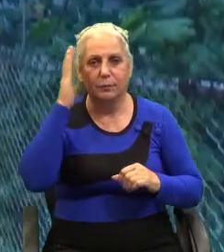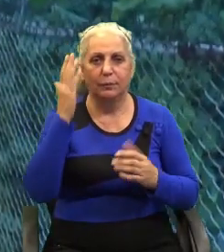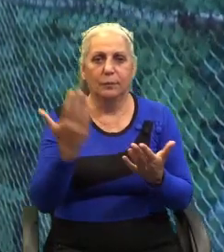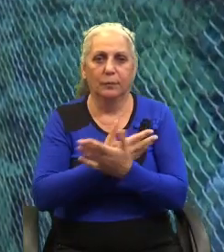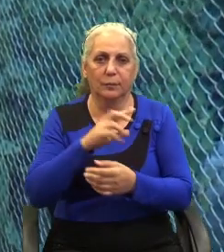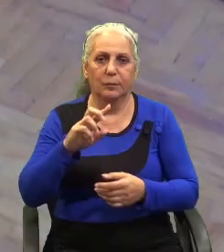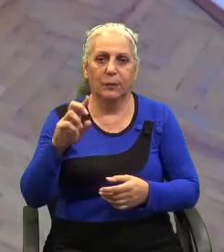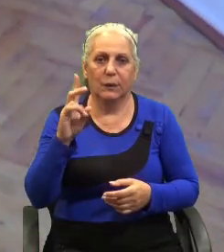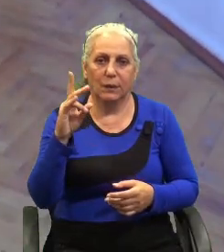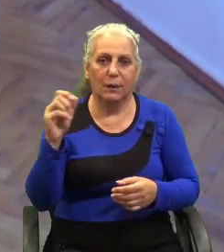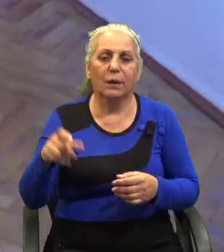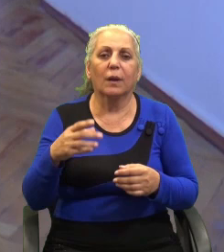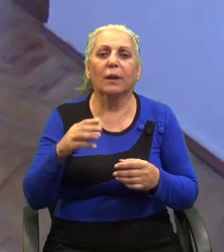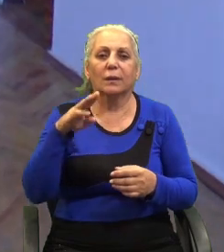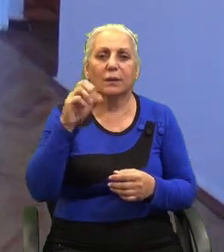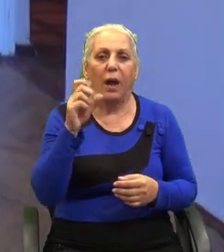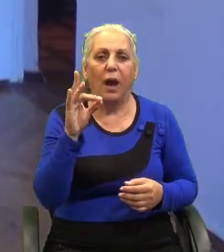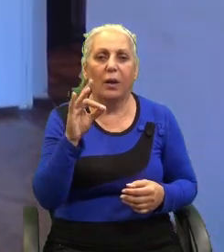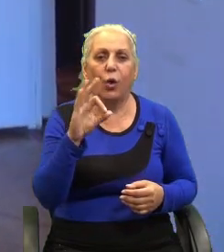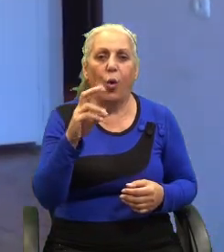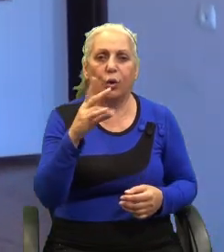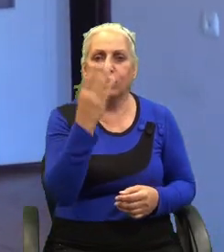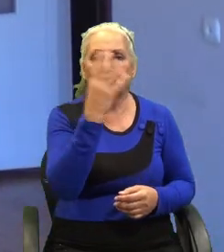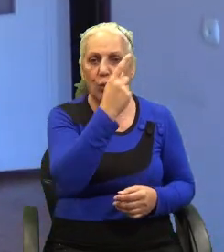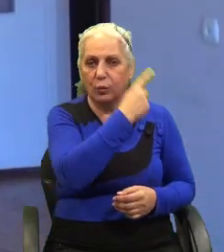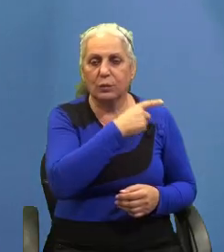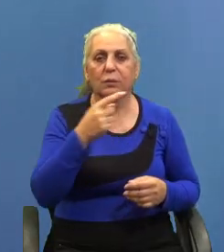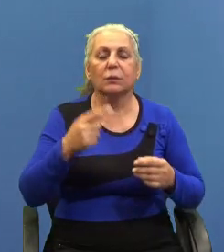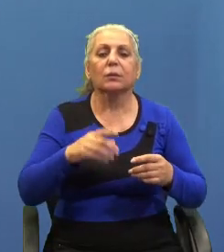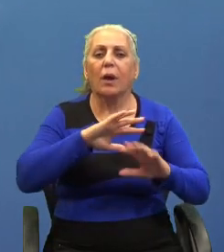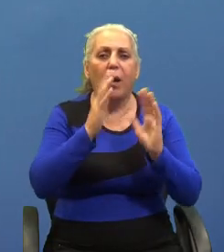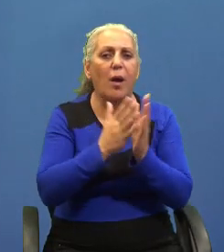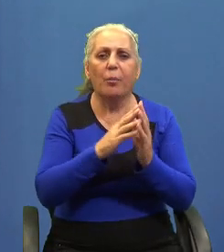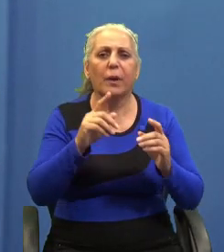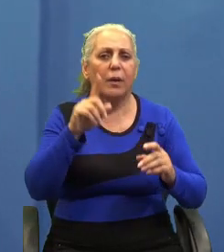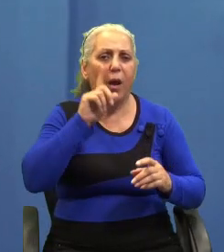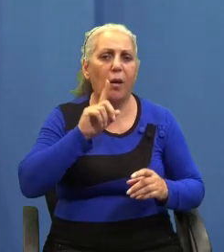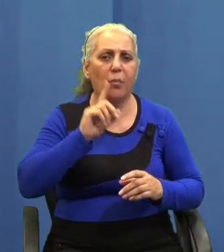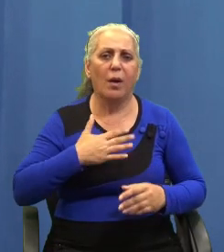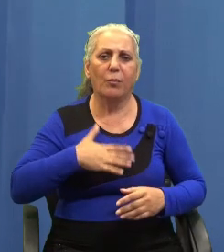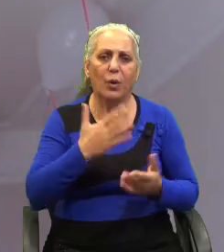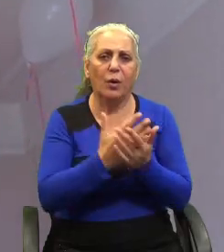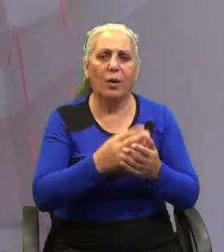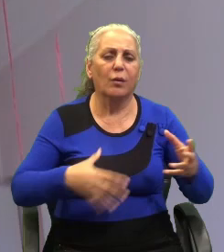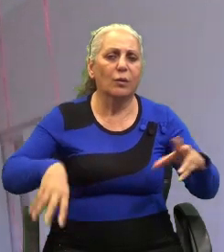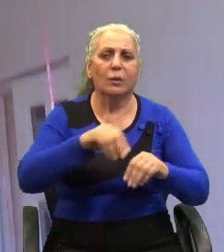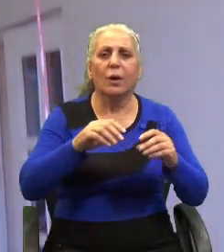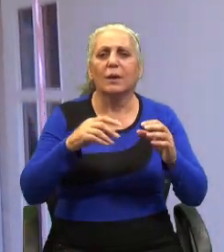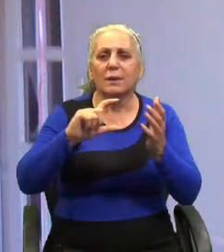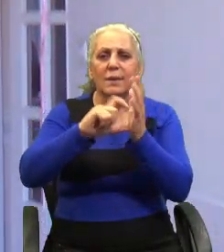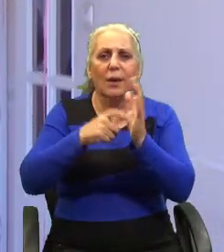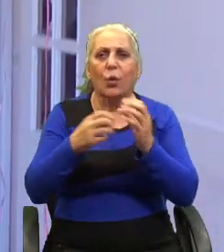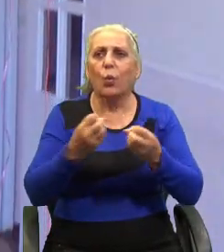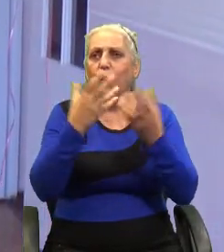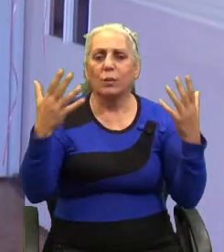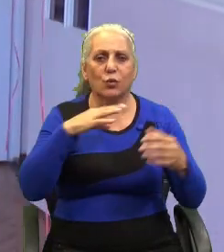Վանաձորի Տարոն 4 թաղամասում է, ապահովված է կոմունալ բոլոր հարմարություններով, սենյակները ընդարձակ են ու լուսավոր։